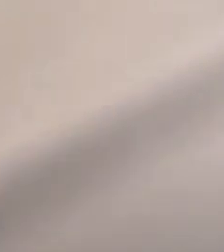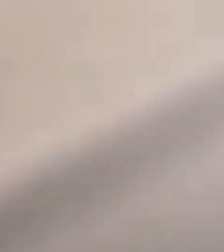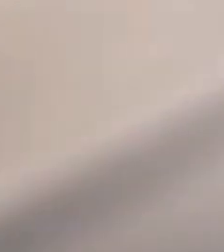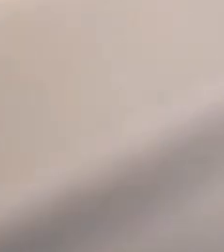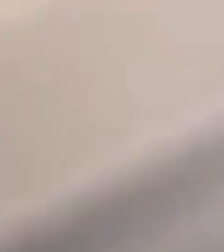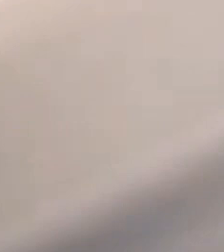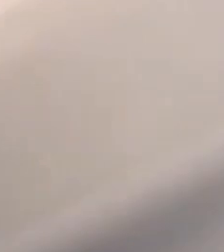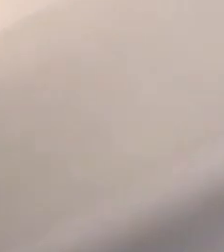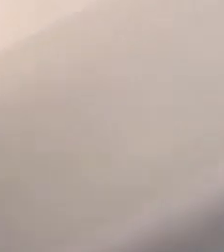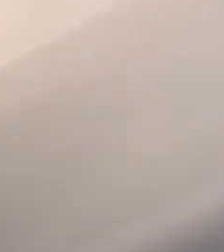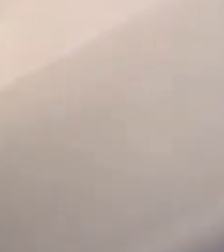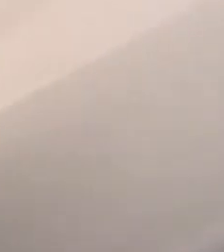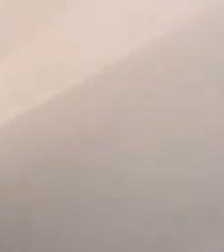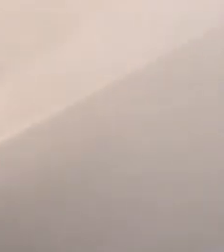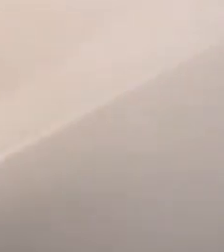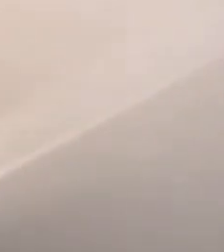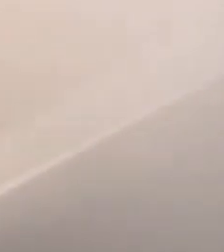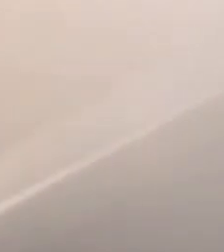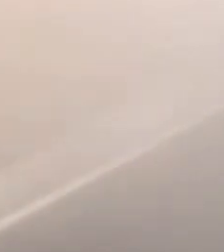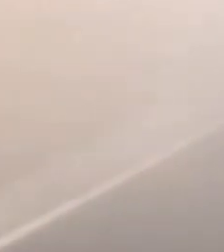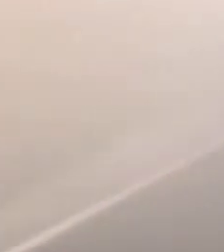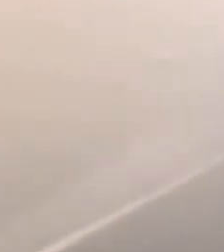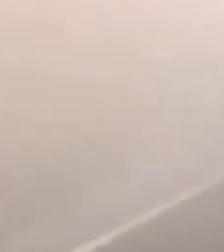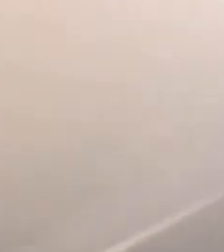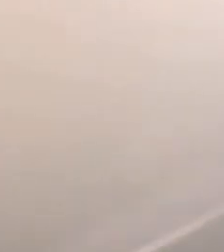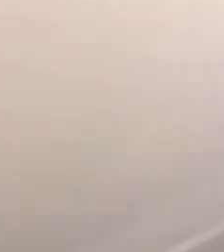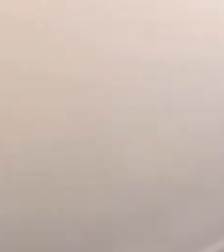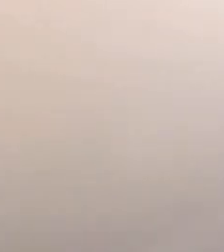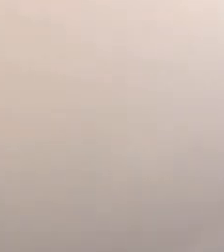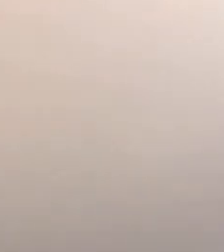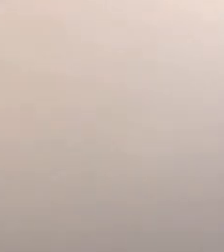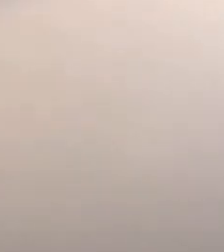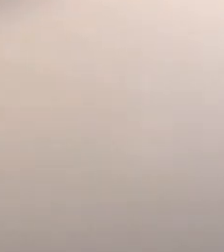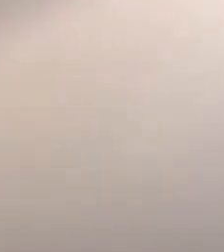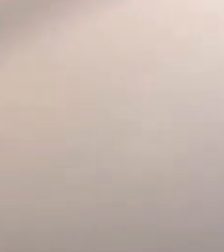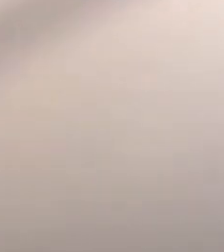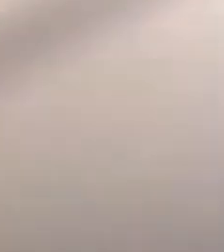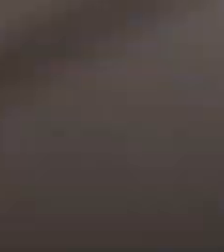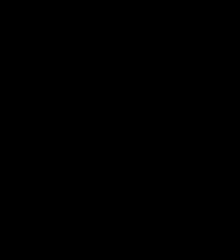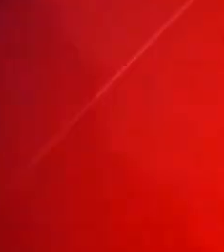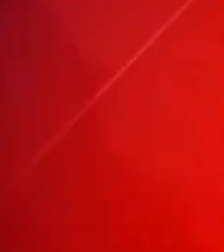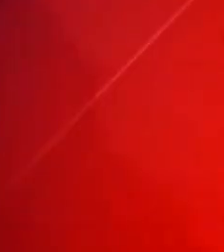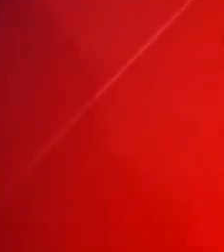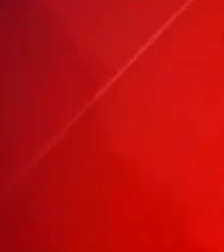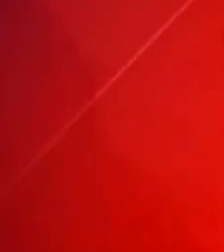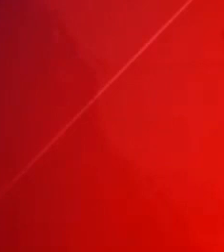TV at sa www.gmanews.tv.